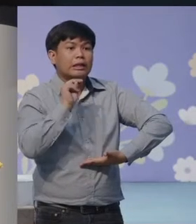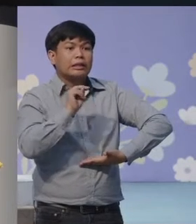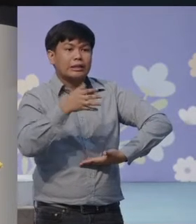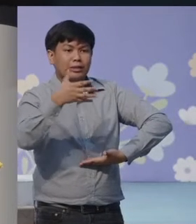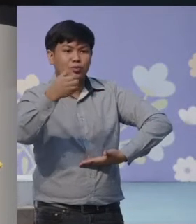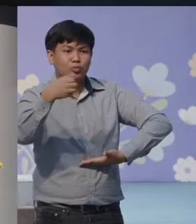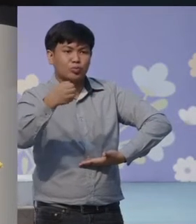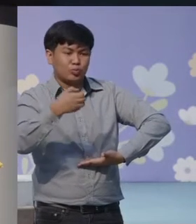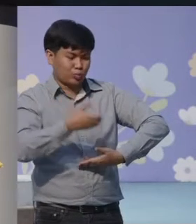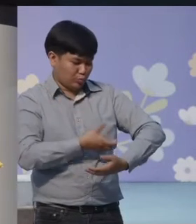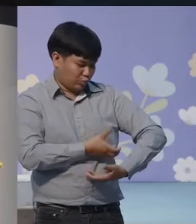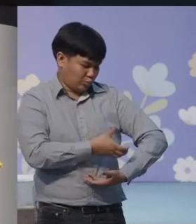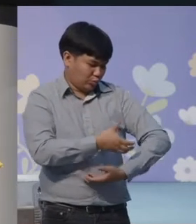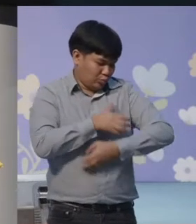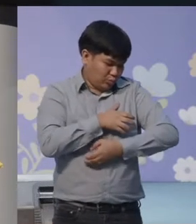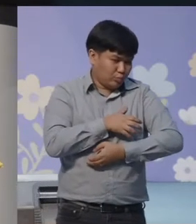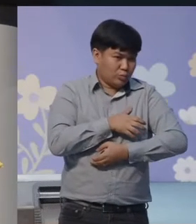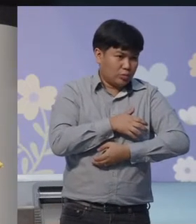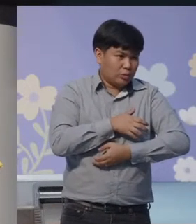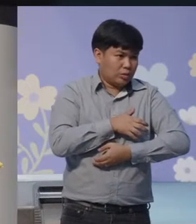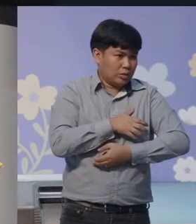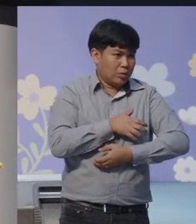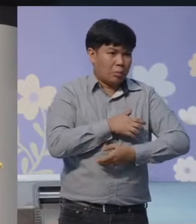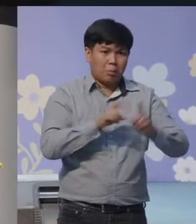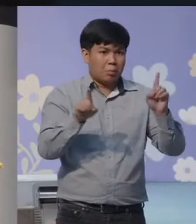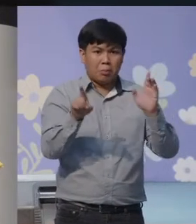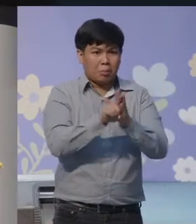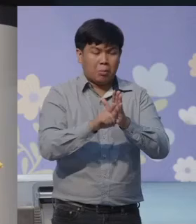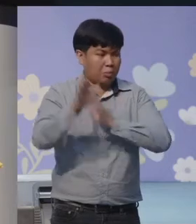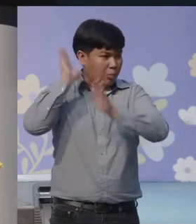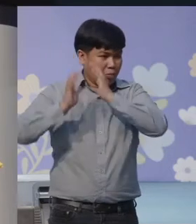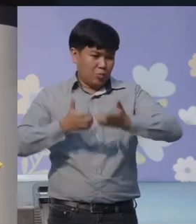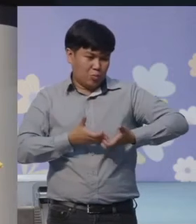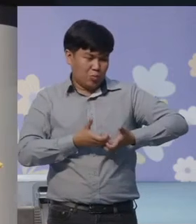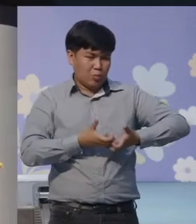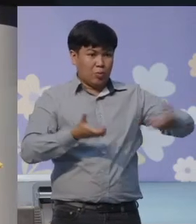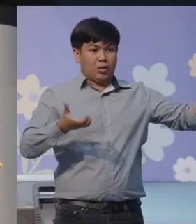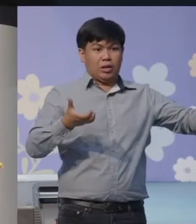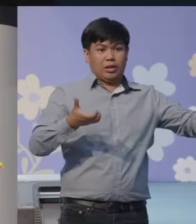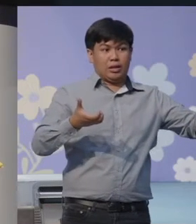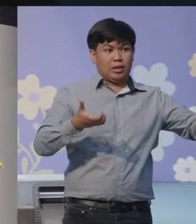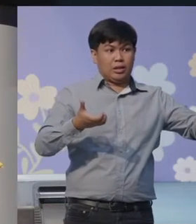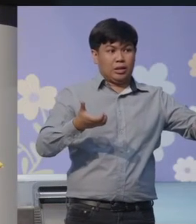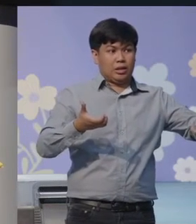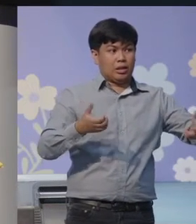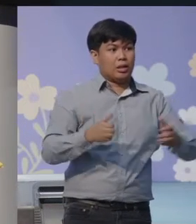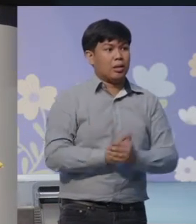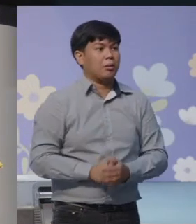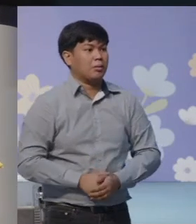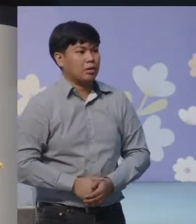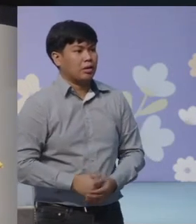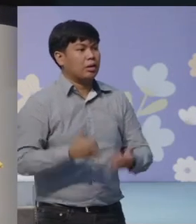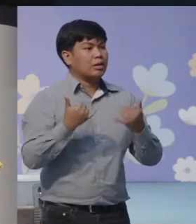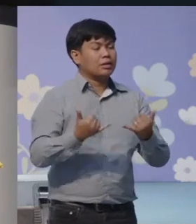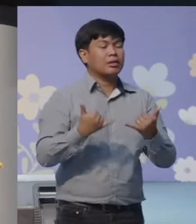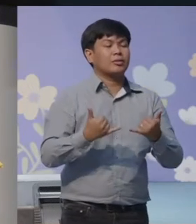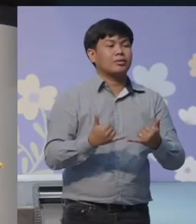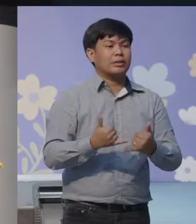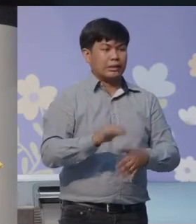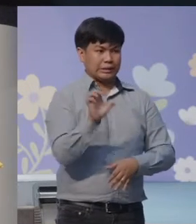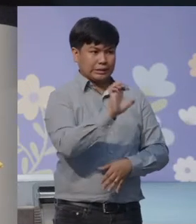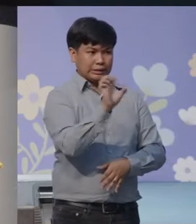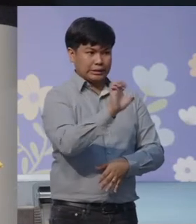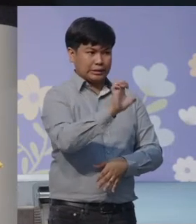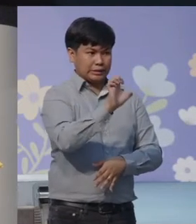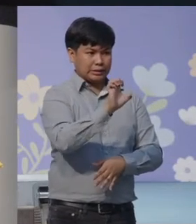ina. Hindi mo naman pwedeng ihiwalay ka agad, no? Sila Elkana, at saka sila Penina, umaakyat ulit sa silo,